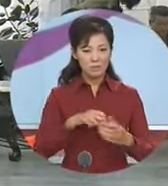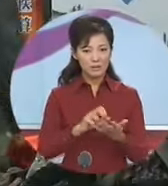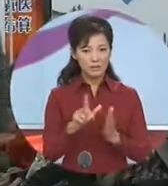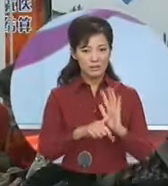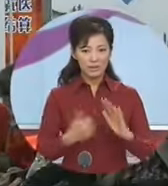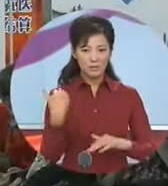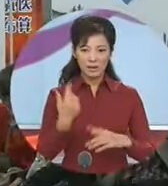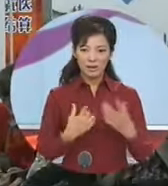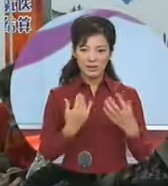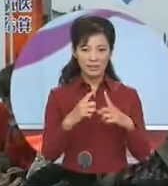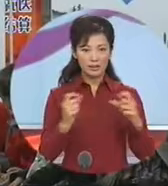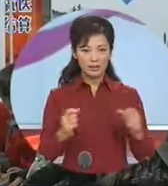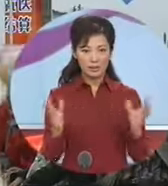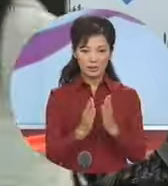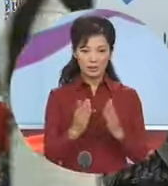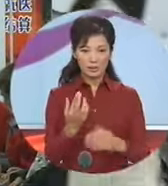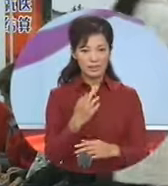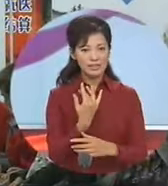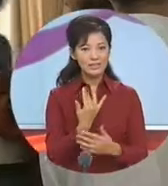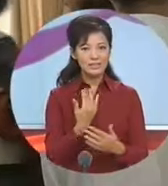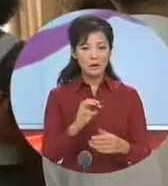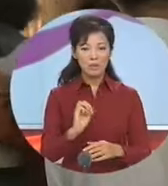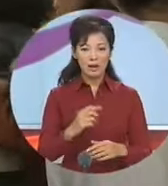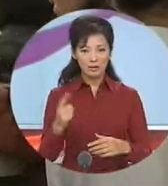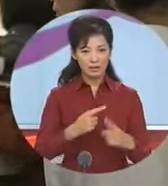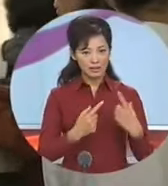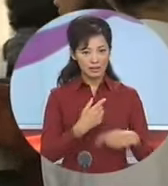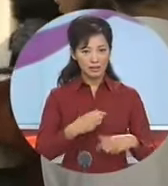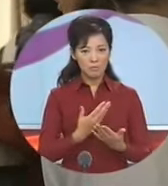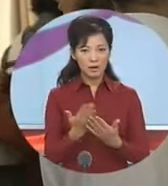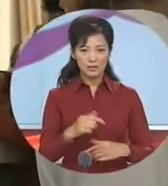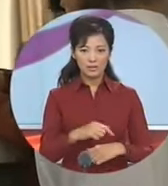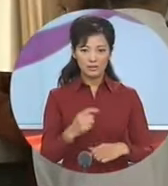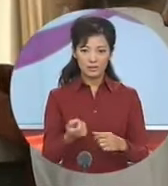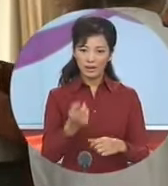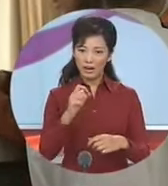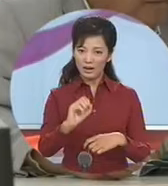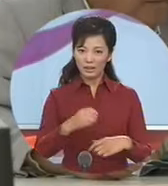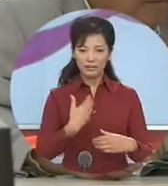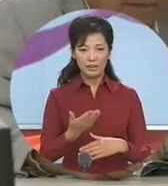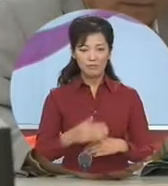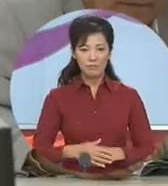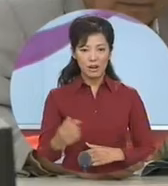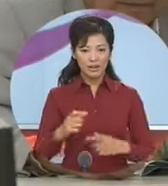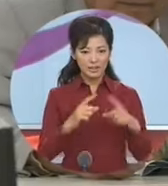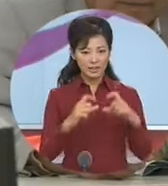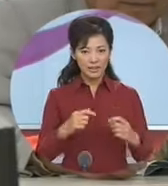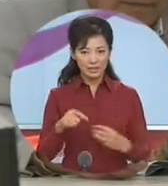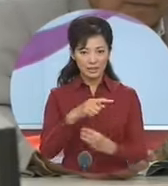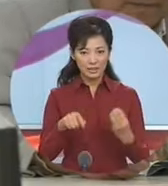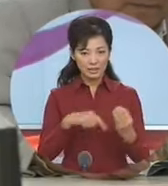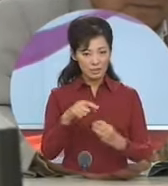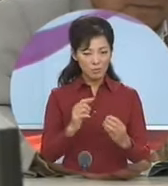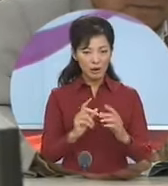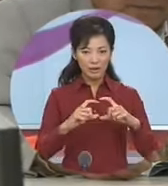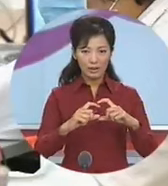由原来的几个月缩短到几十秒钟，个人应报销的医疗费用做到了零垫付。持卡就医后，社保卡可替